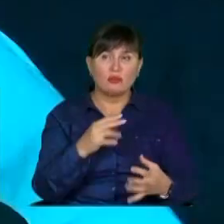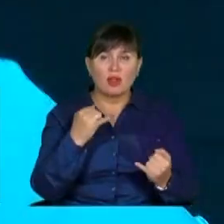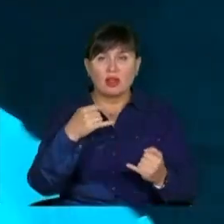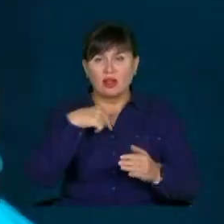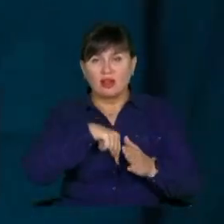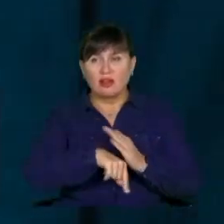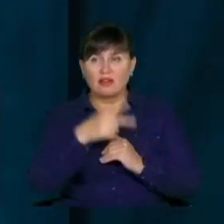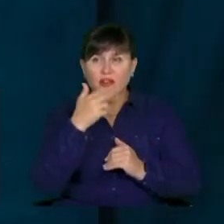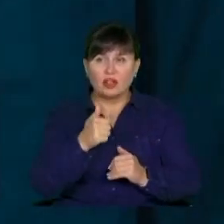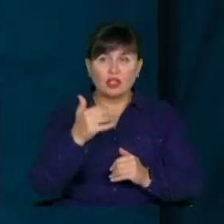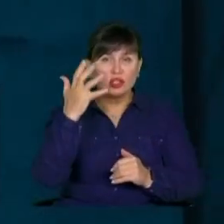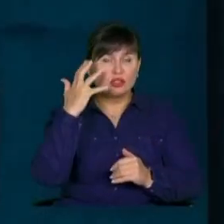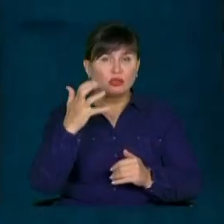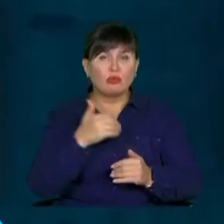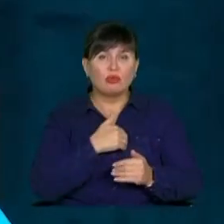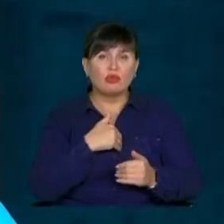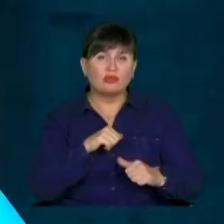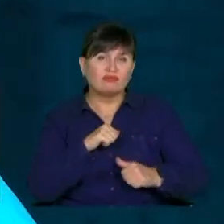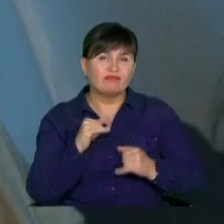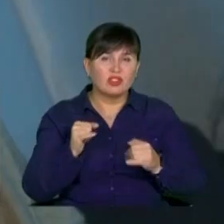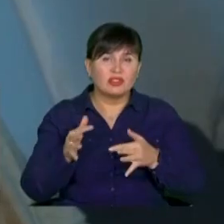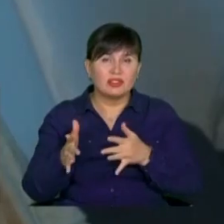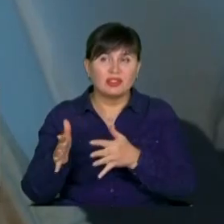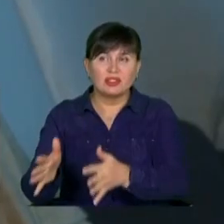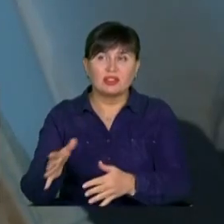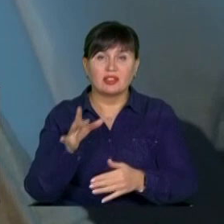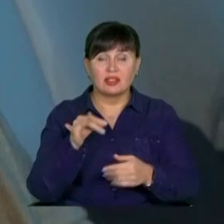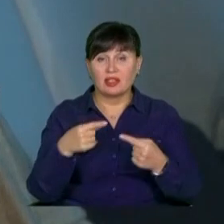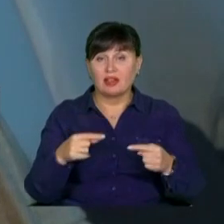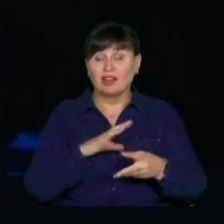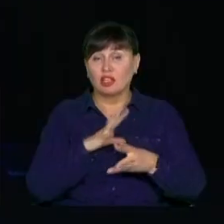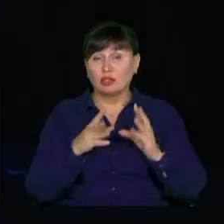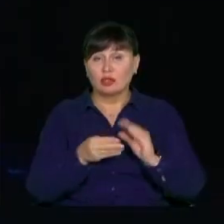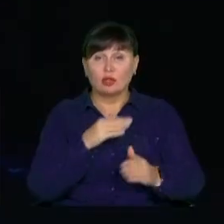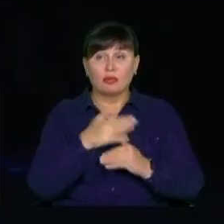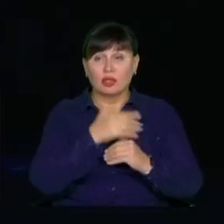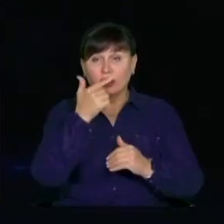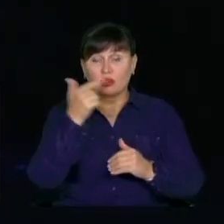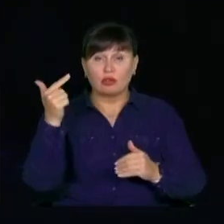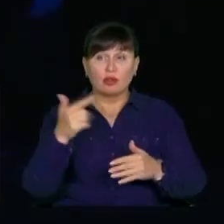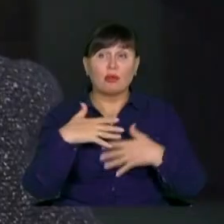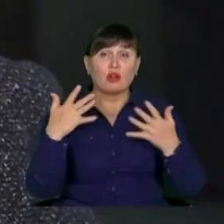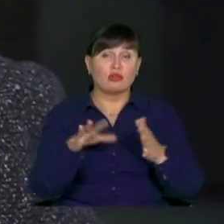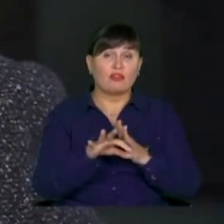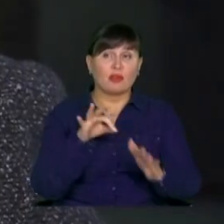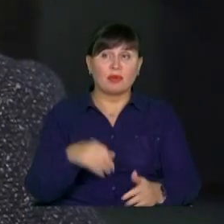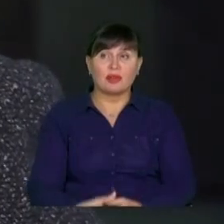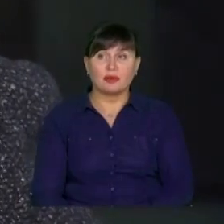его Тёмная сторона побуждает на грешные поступки и безнравственность в результате перед героем встаёт большой